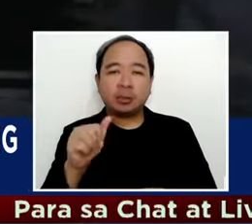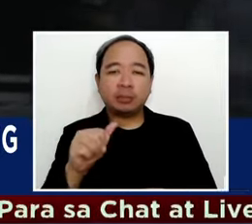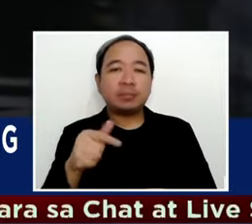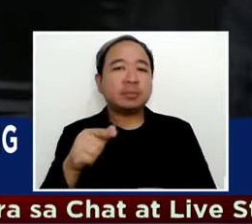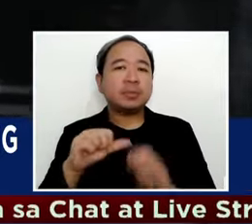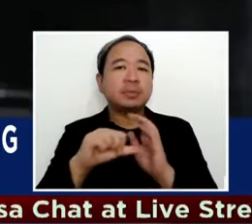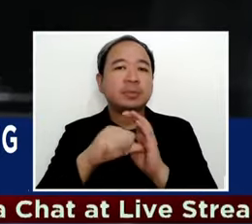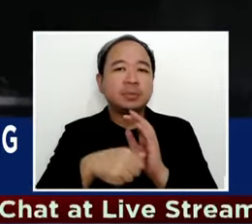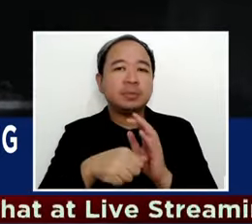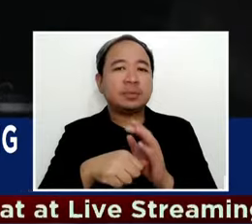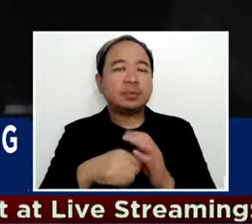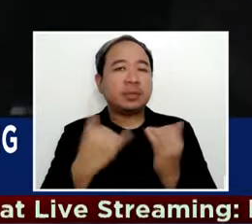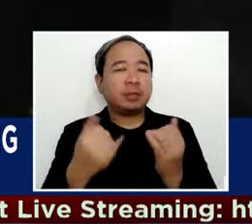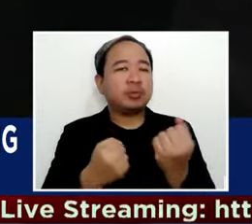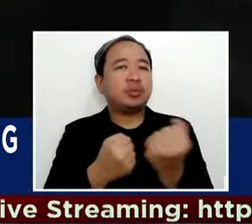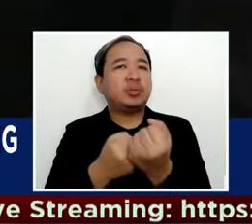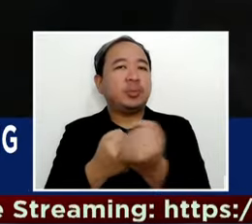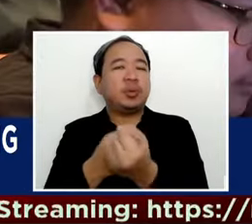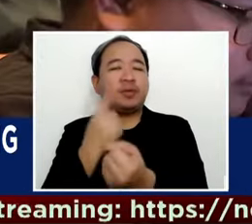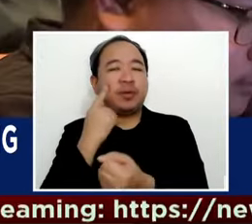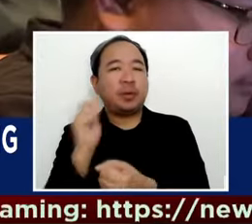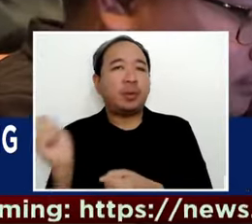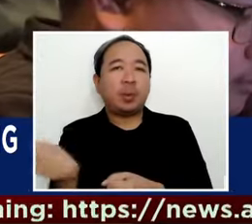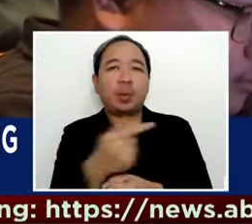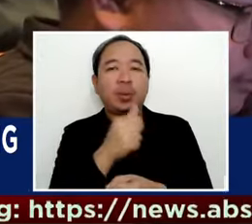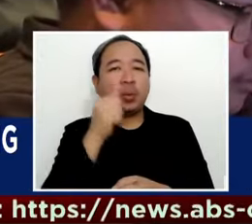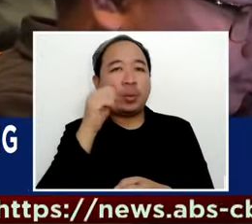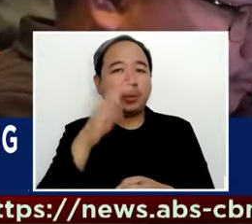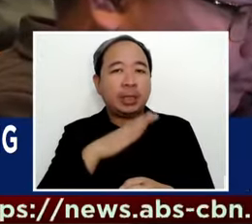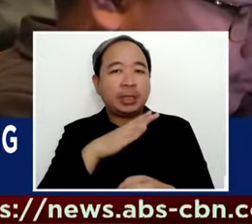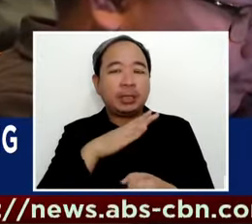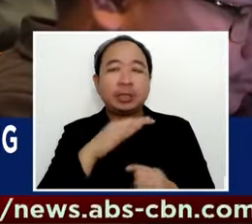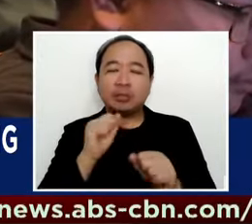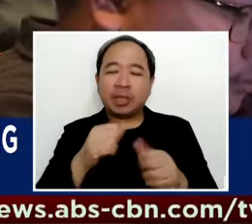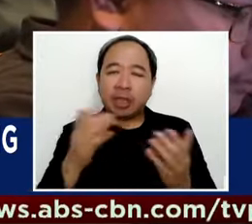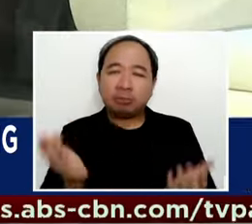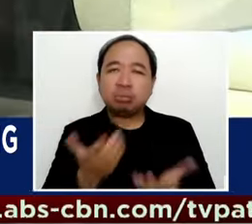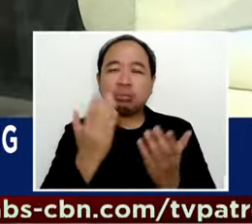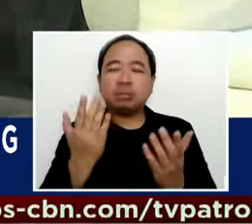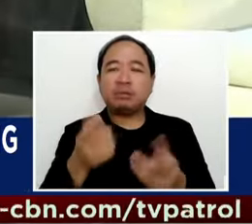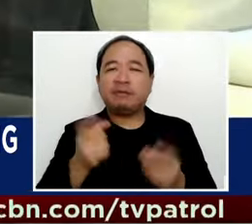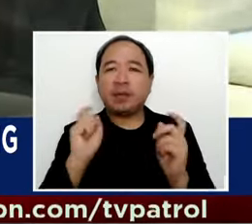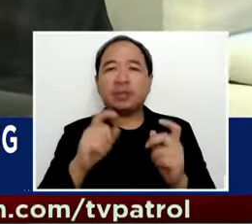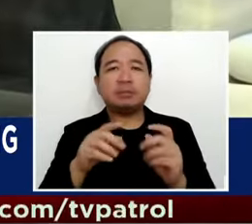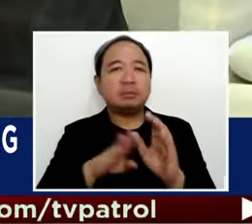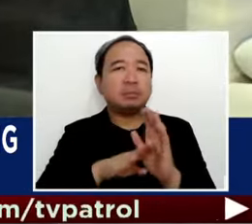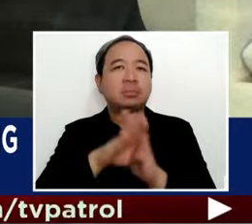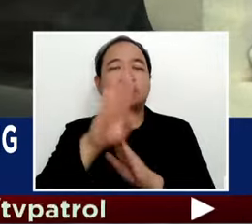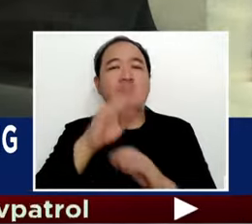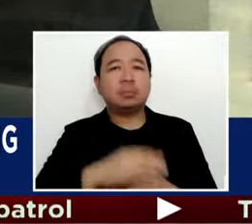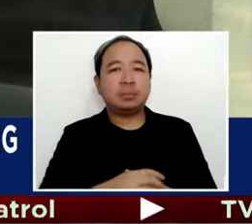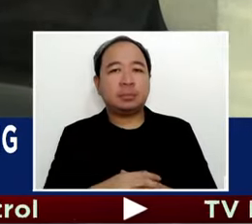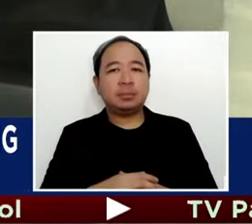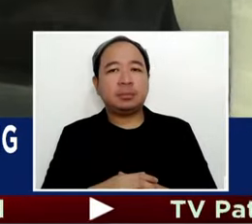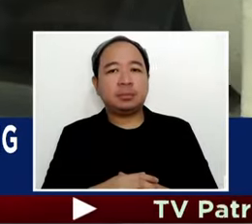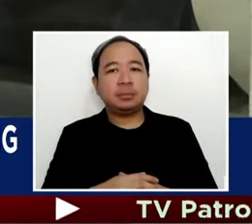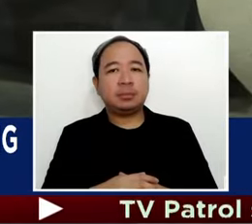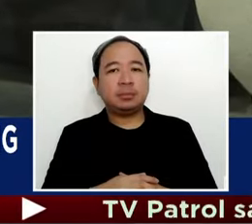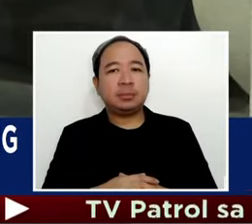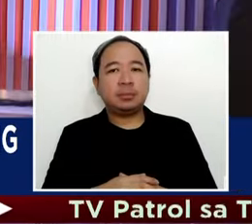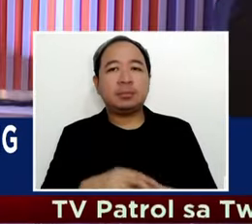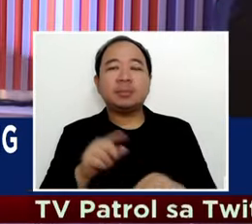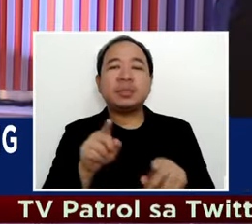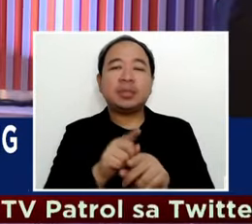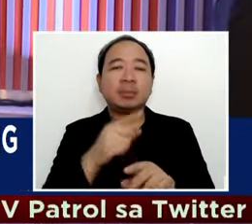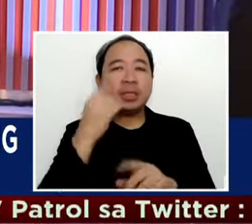ang pagbibigay suporta sa mga kababaihan para mapabilis ang pag-asenso na tema din ng International Women's